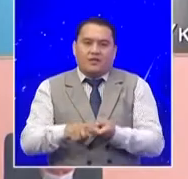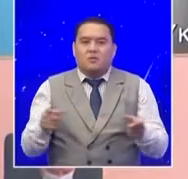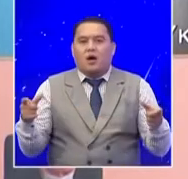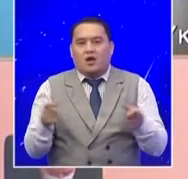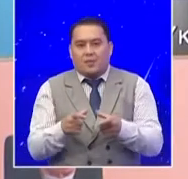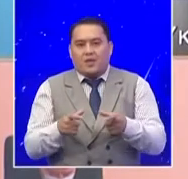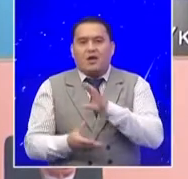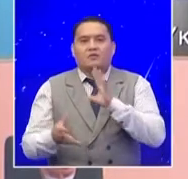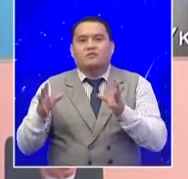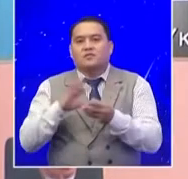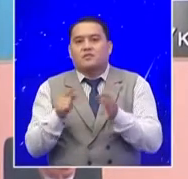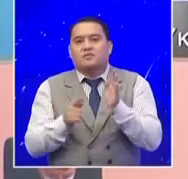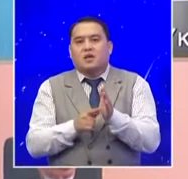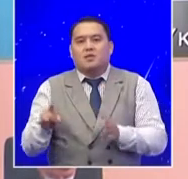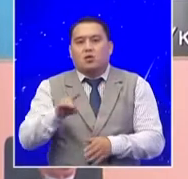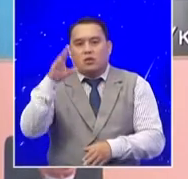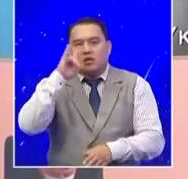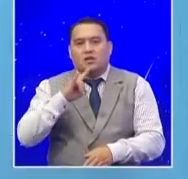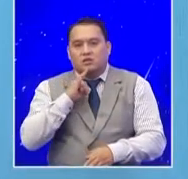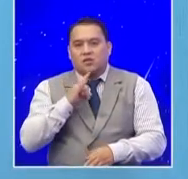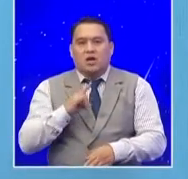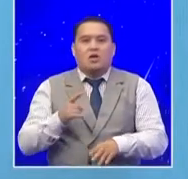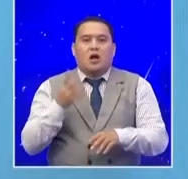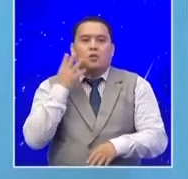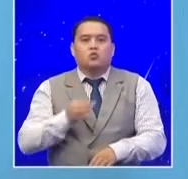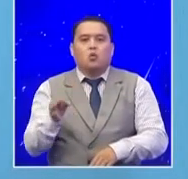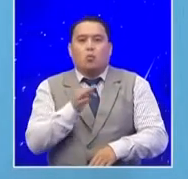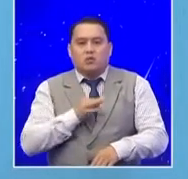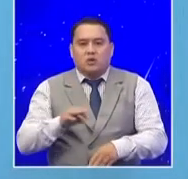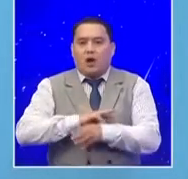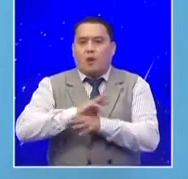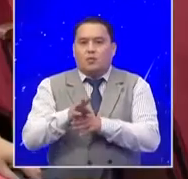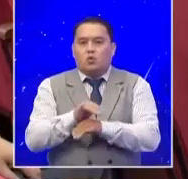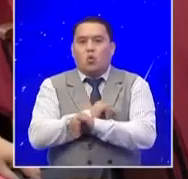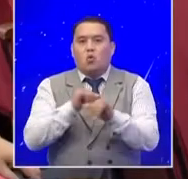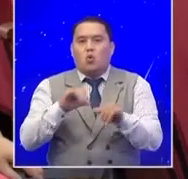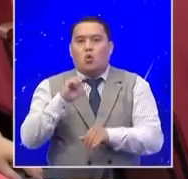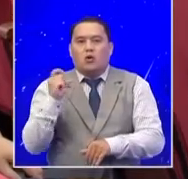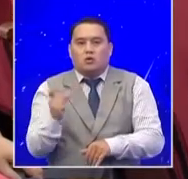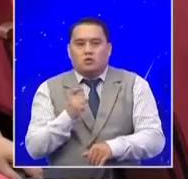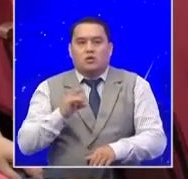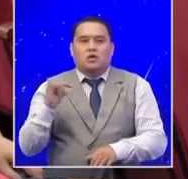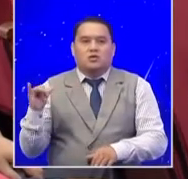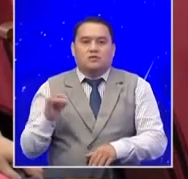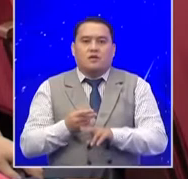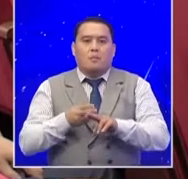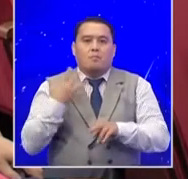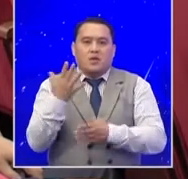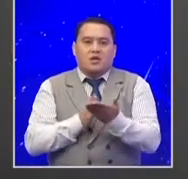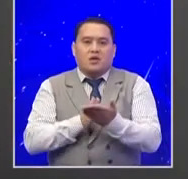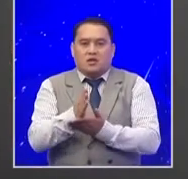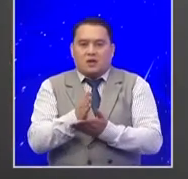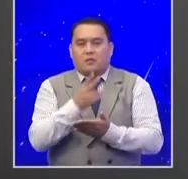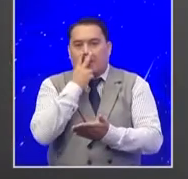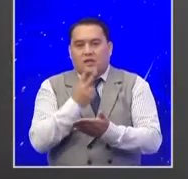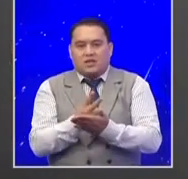мерами. В целом 7 регионов Казахстана, в числе которых и Алматинская область, обеспечили рост социально-экономического развития по 5